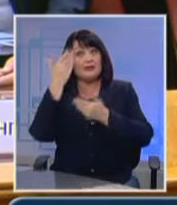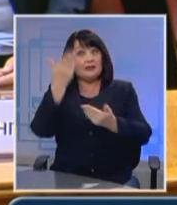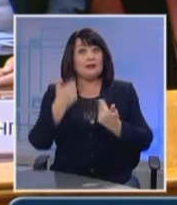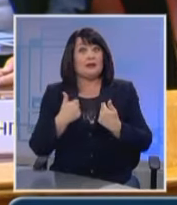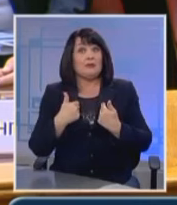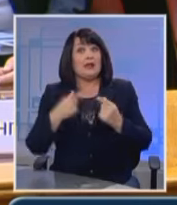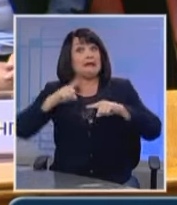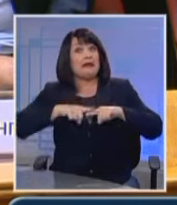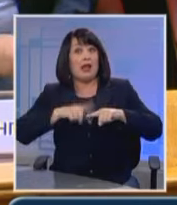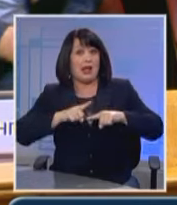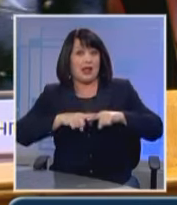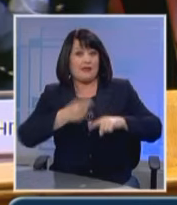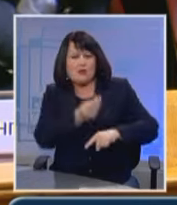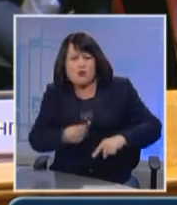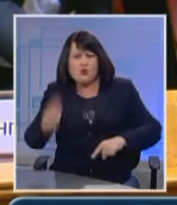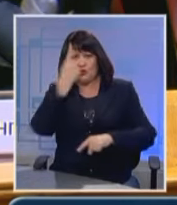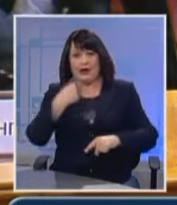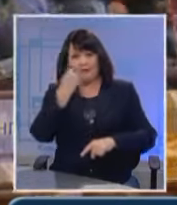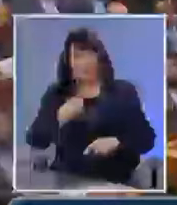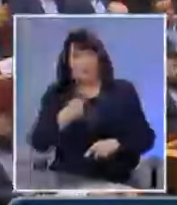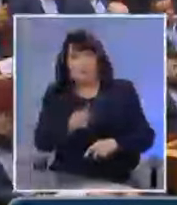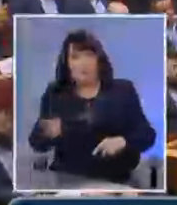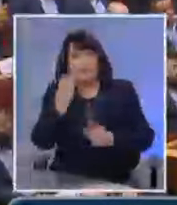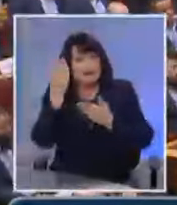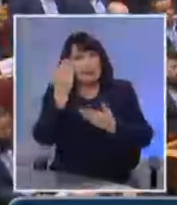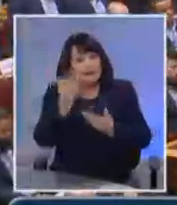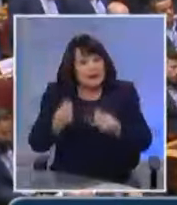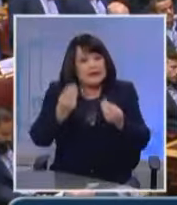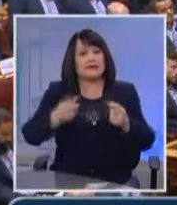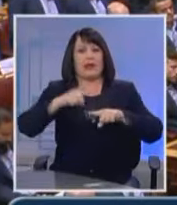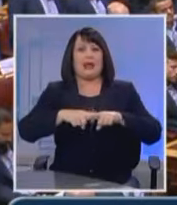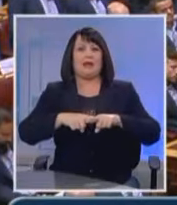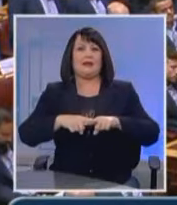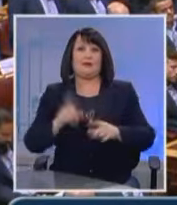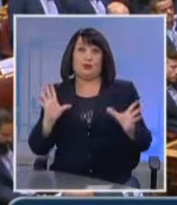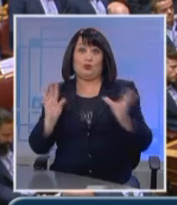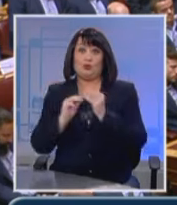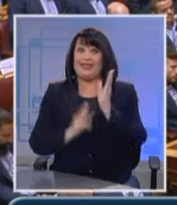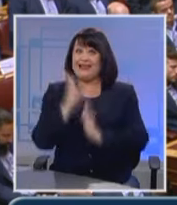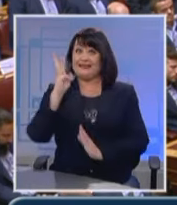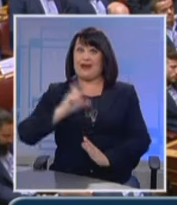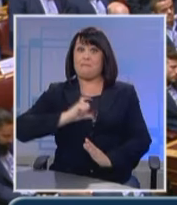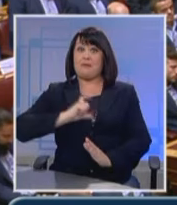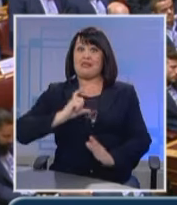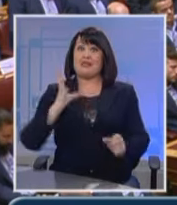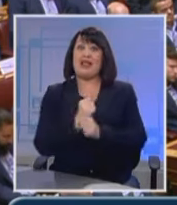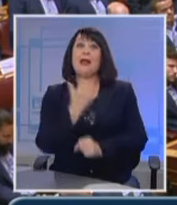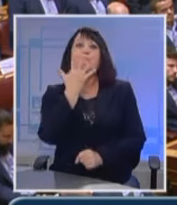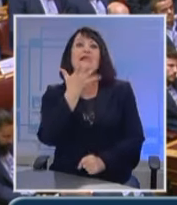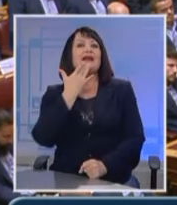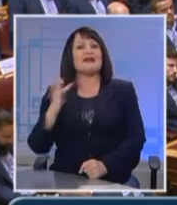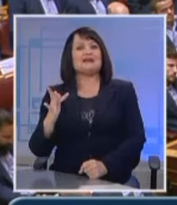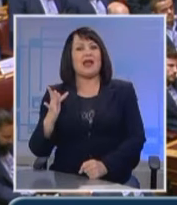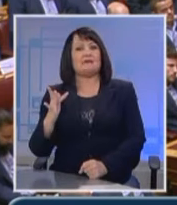χρώματα, υπερβαίνοντας πολλές φορές τον ίδιο τους τον εαυτό. Άλλωστε, ο φετινός απολογισμός των 13 μεταλλίων, από τα οποία τα 5 είναι χρυσά,